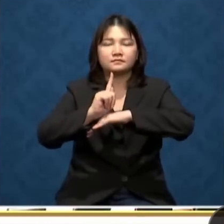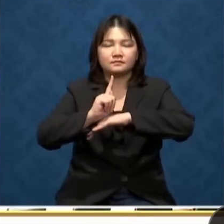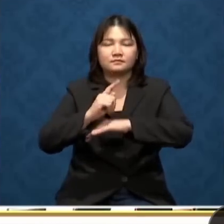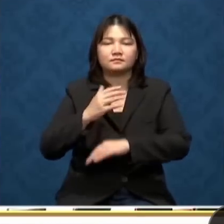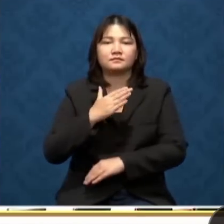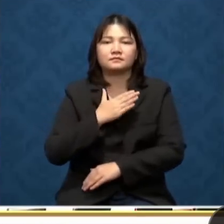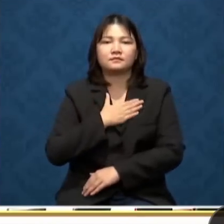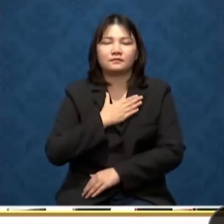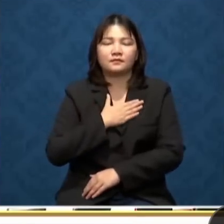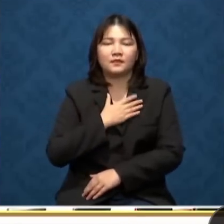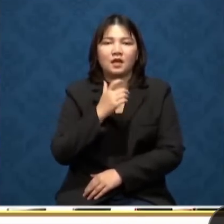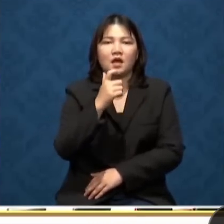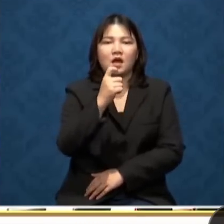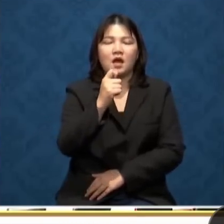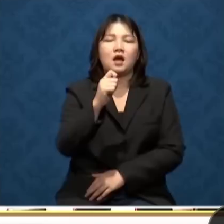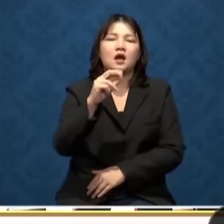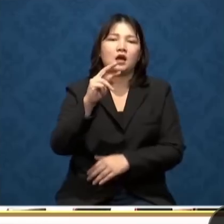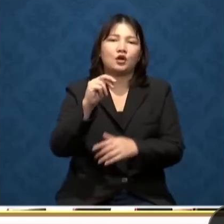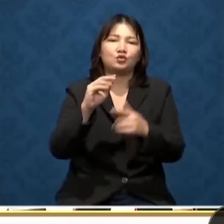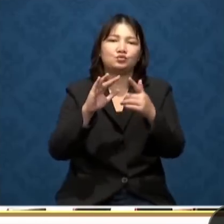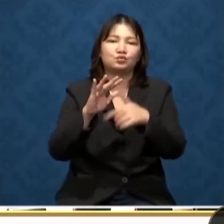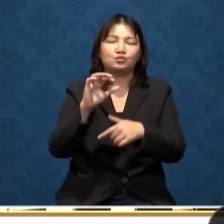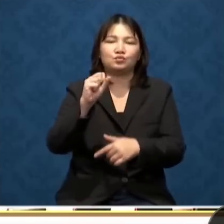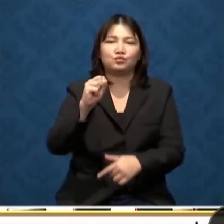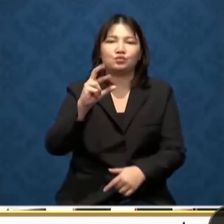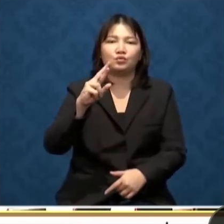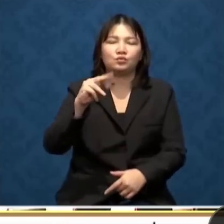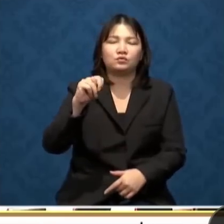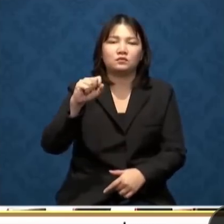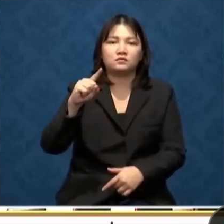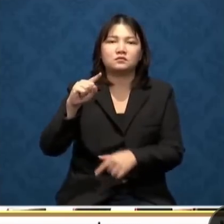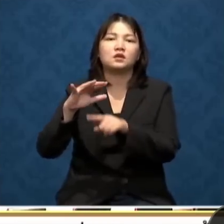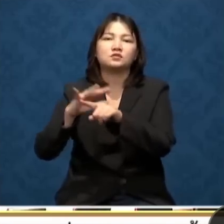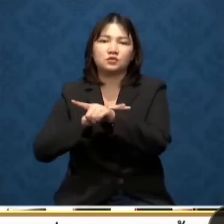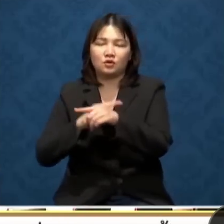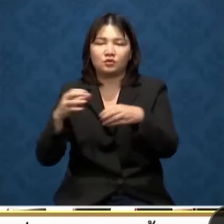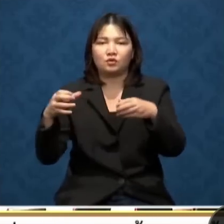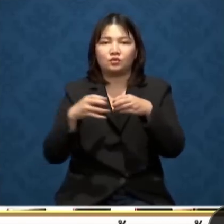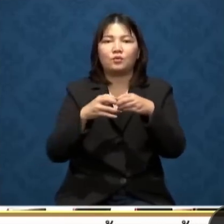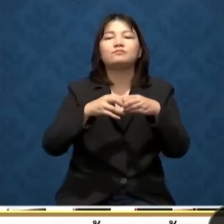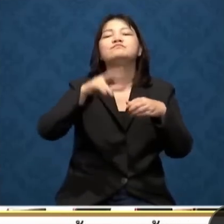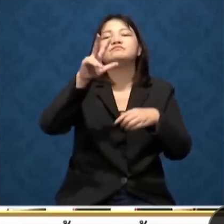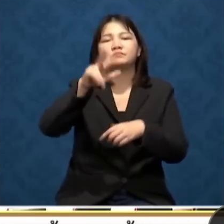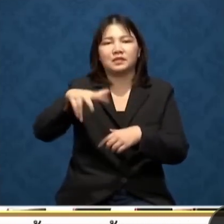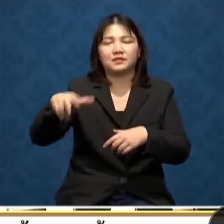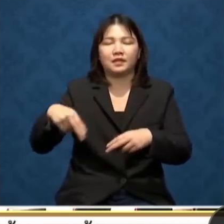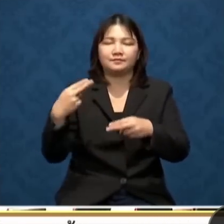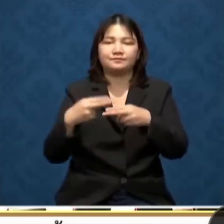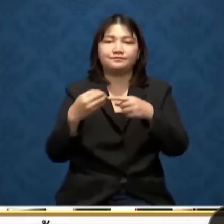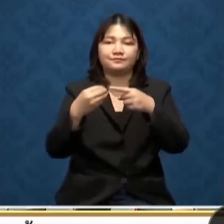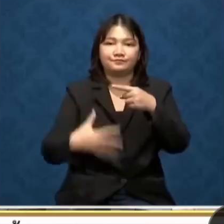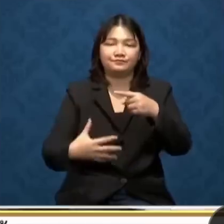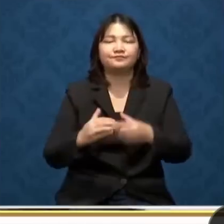ครั ผมมนุศ Lab medicalสมชิสภาพทแรศดอนแบบบชียรายชื่ putting inภ